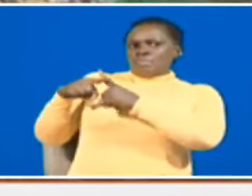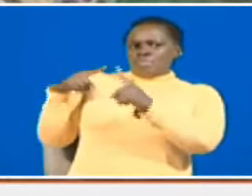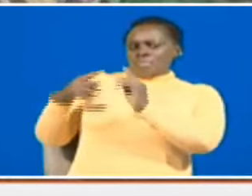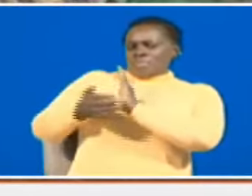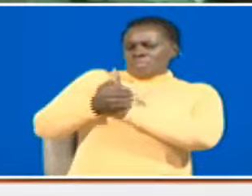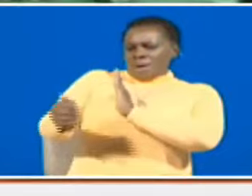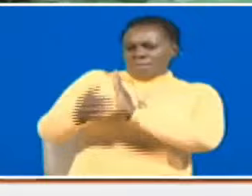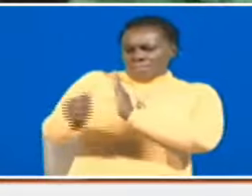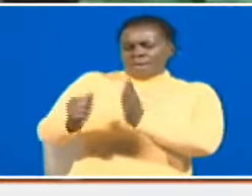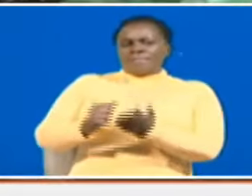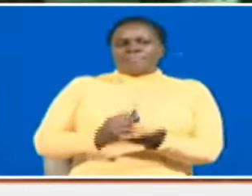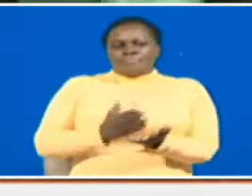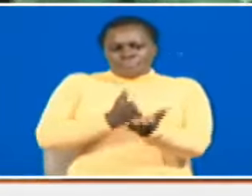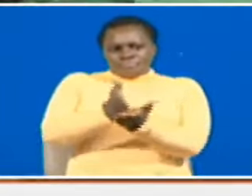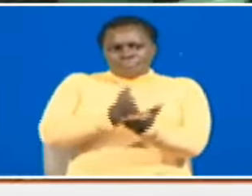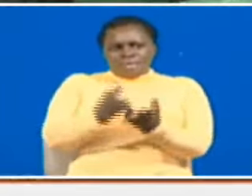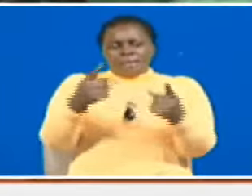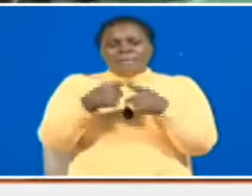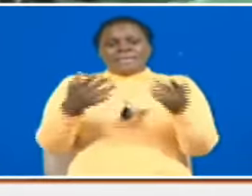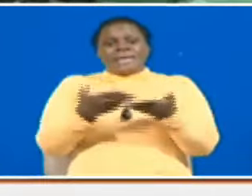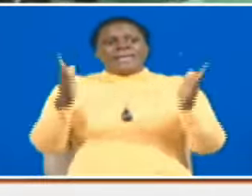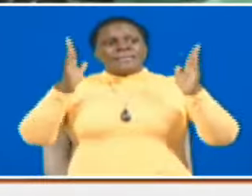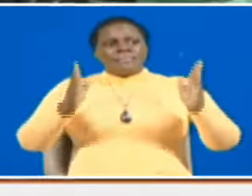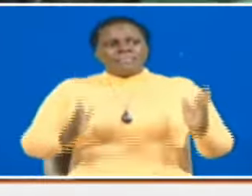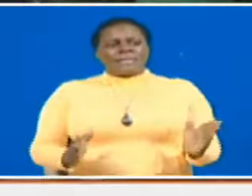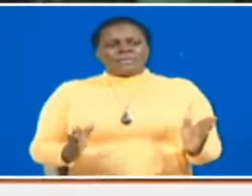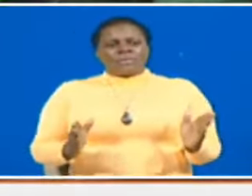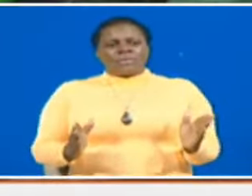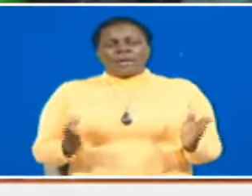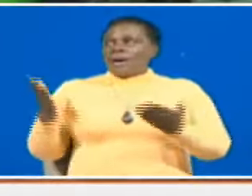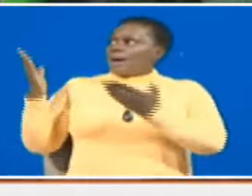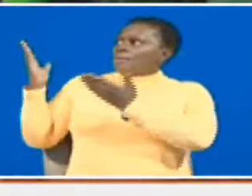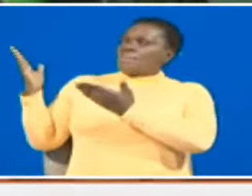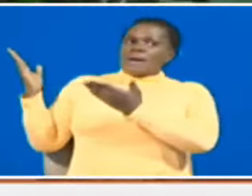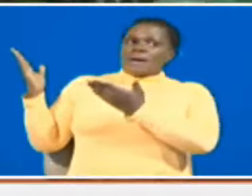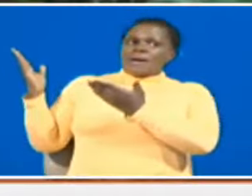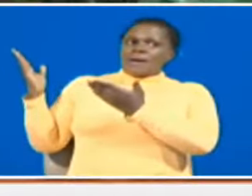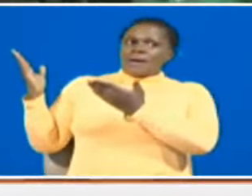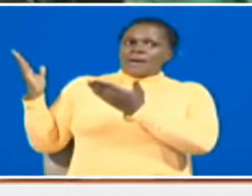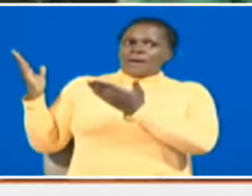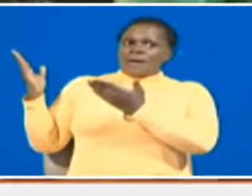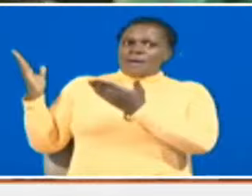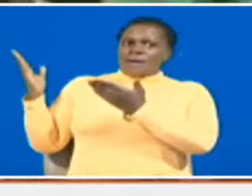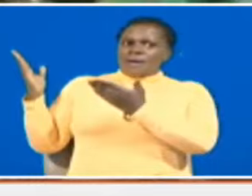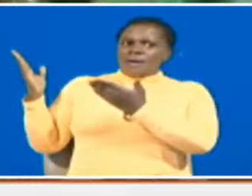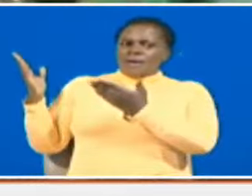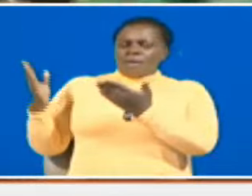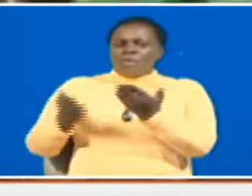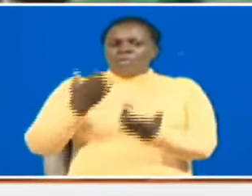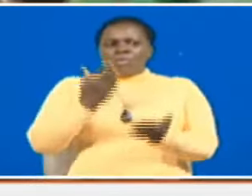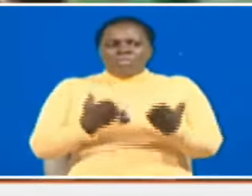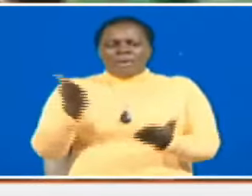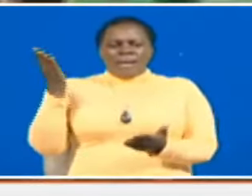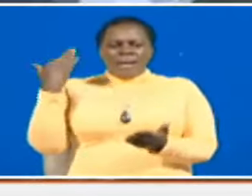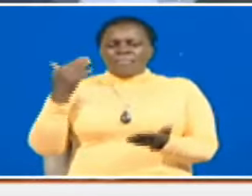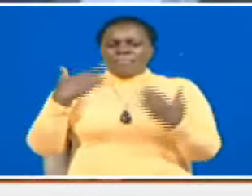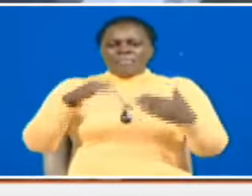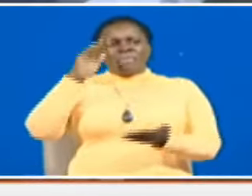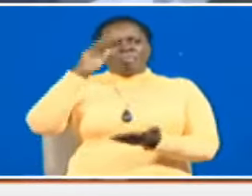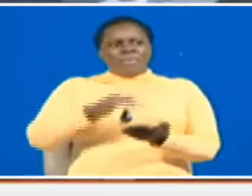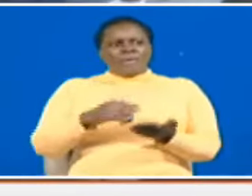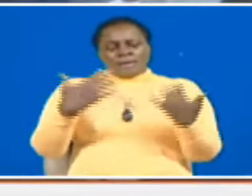visu vyao. Ila kwa yoyote ambaye amekuwa maeneo haya, idadi imedidimia ikilinganishwa na miaka mingine.